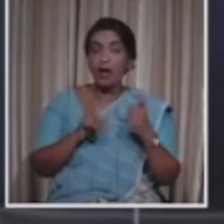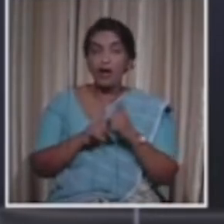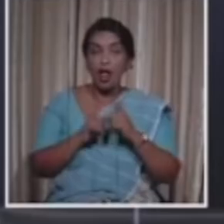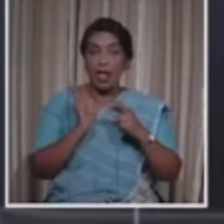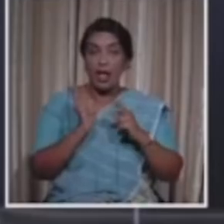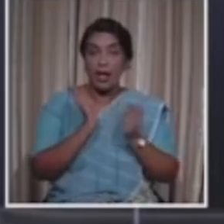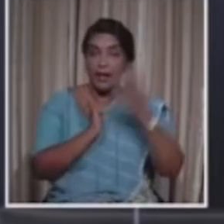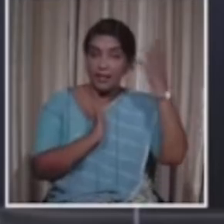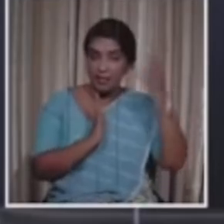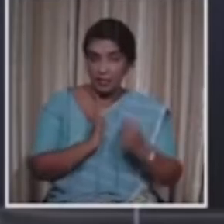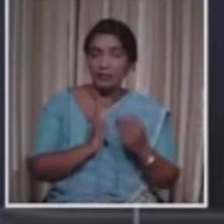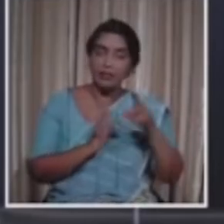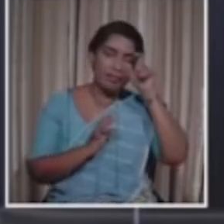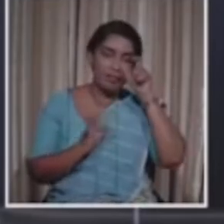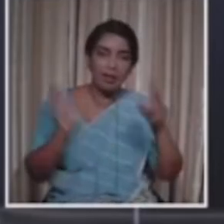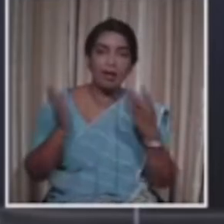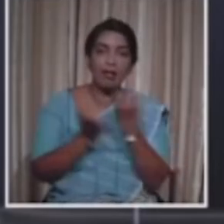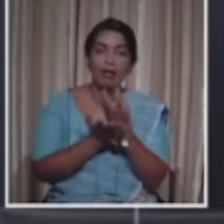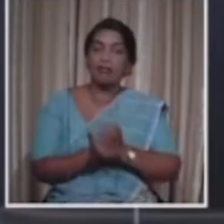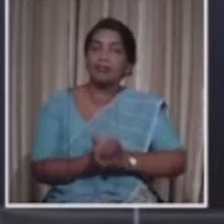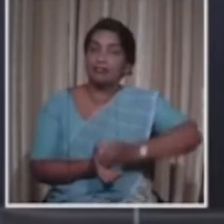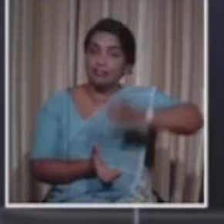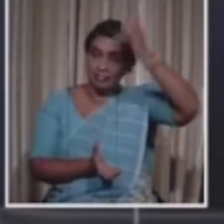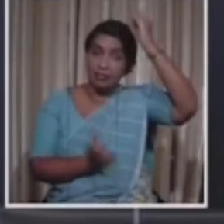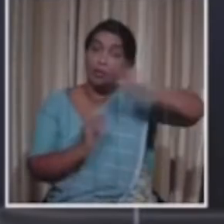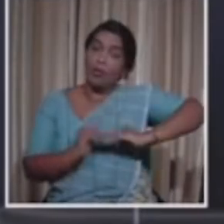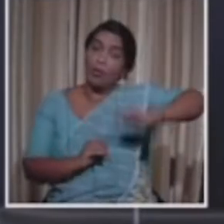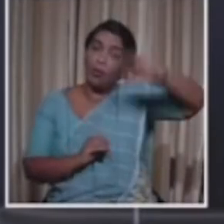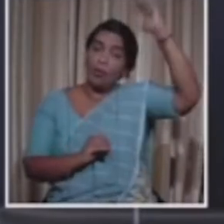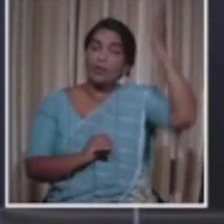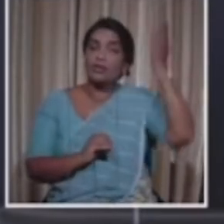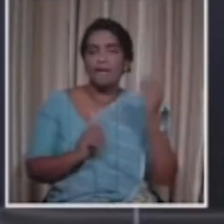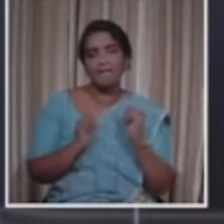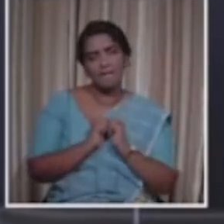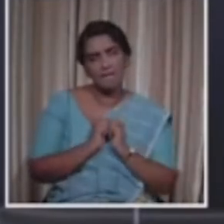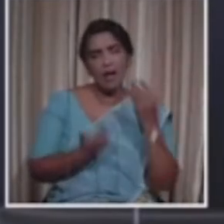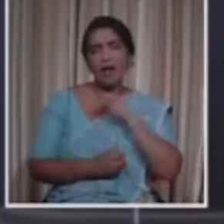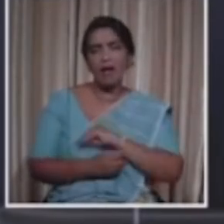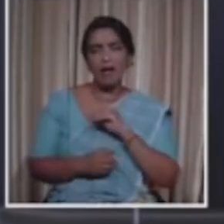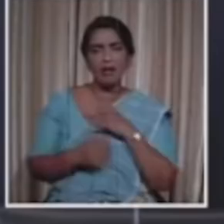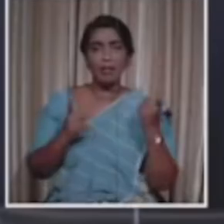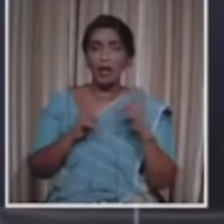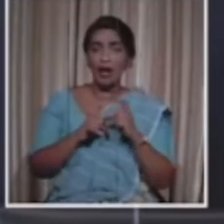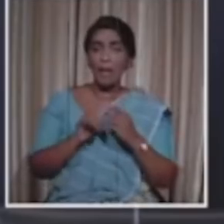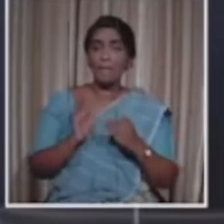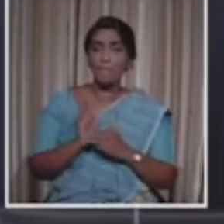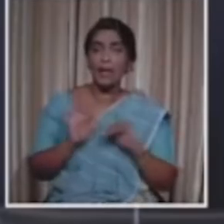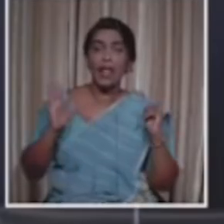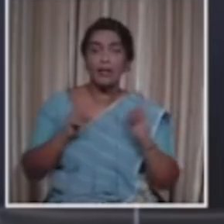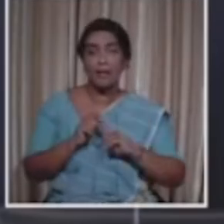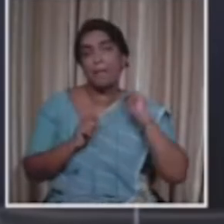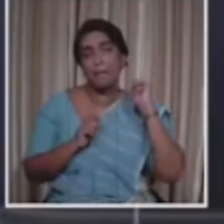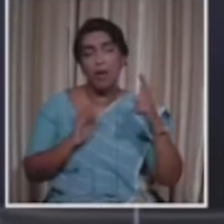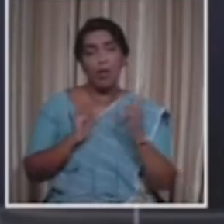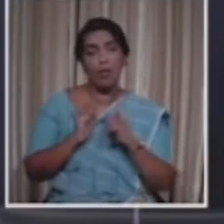ගැනීම දැන් ගන්නකෝ නෙළුම් ගුළුණ අන්න උසට උසේ තියන සත පහක ආදායම නැහැ ඩොලර් මිලියන 60කට අපි ගෙවන්නත් ඕනේ